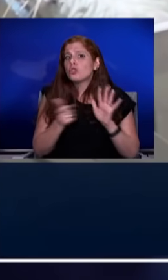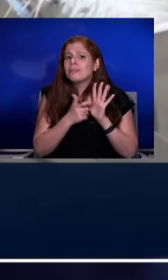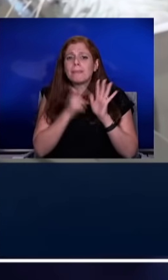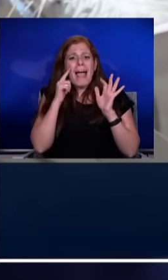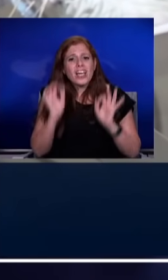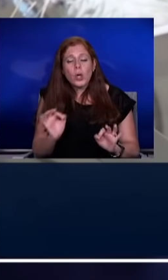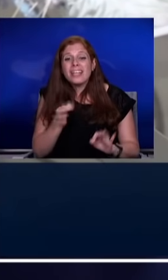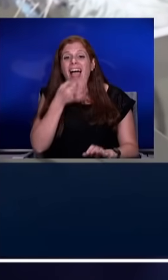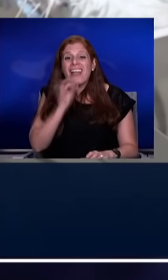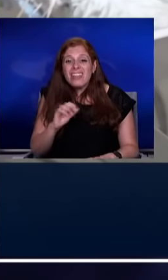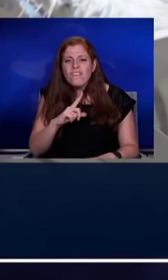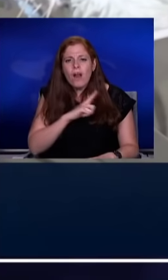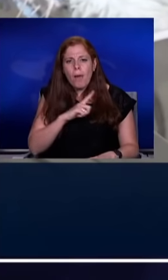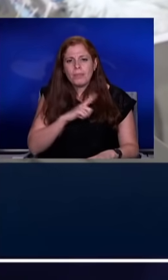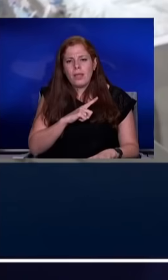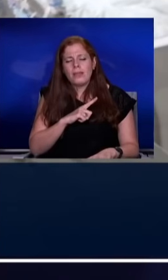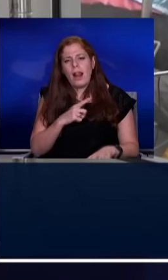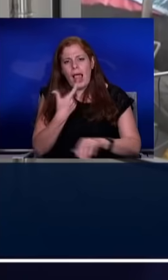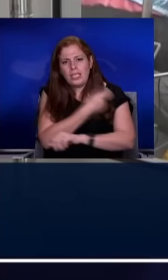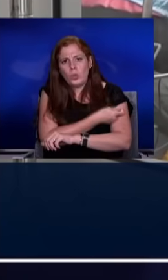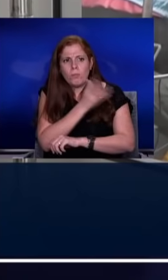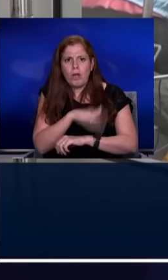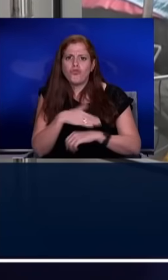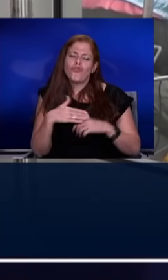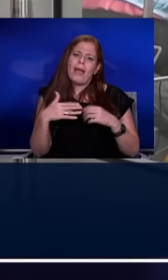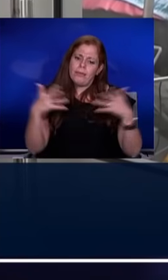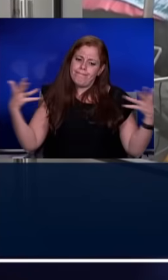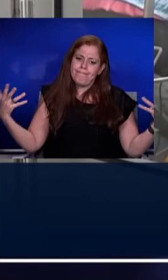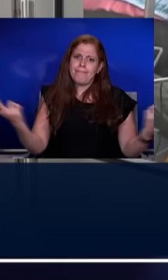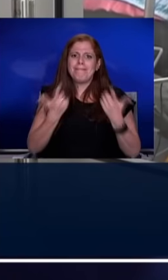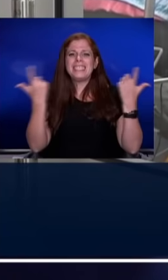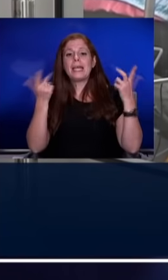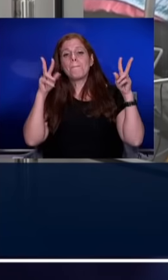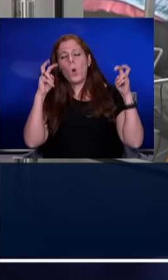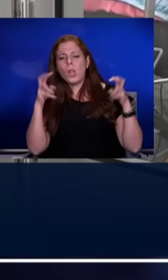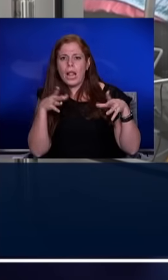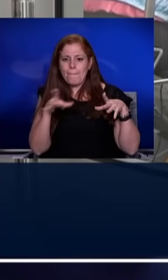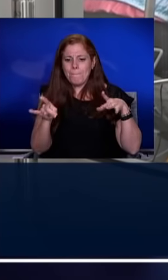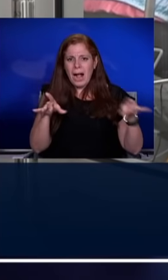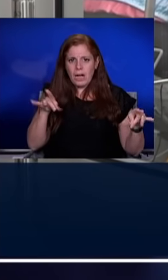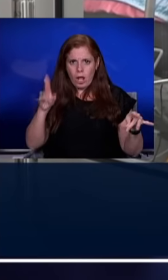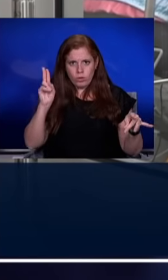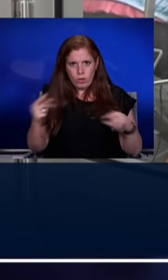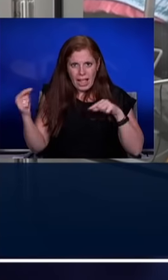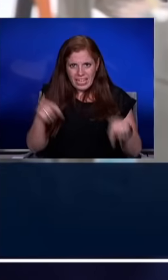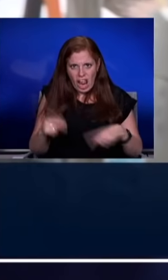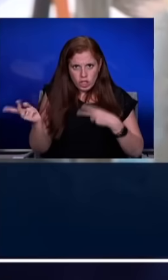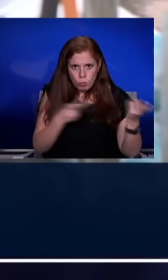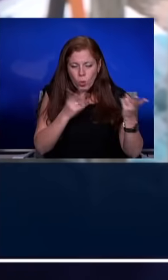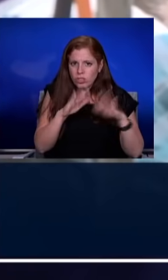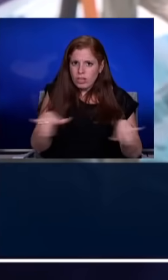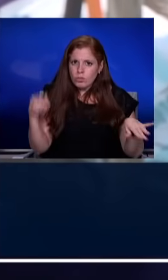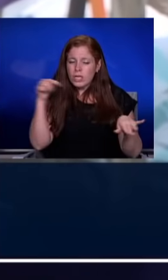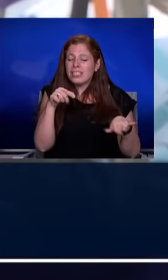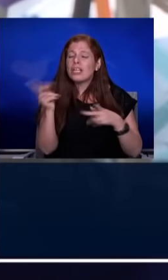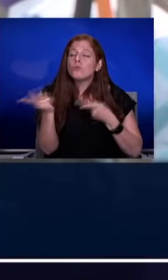עדיף להמתין לחיסון מאשר מסיבות הדבקה שעלולות להיגמר באשפוז. יש ילדים שהתאשפזו במצב קשה גם